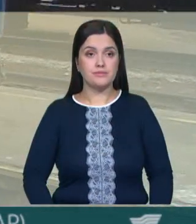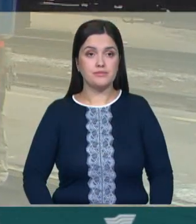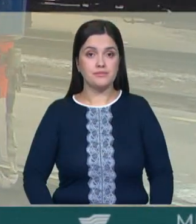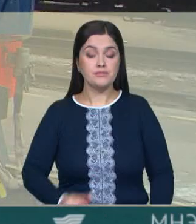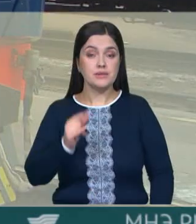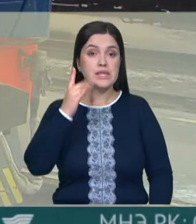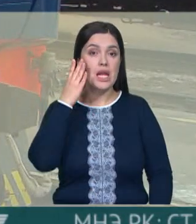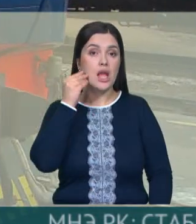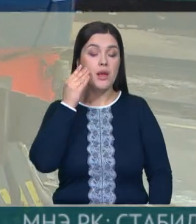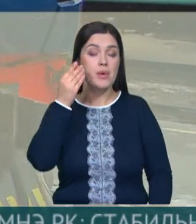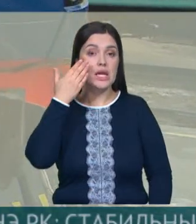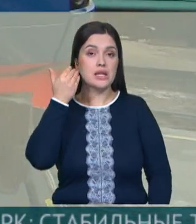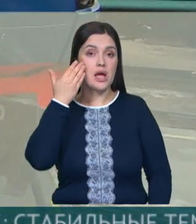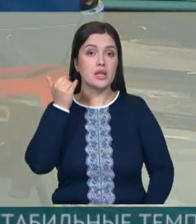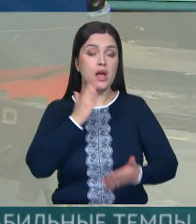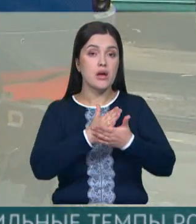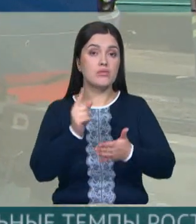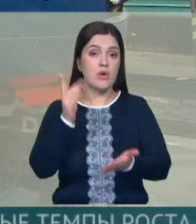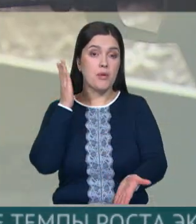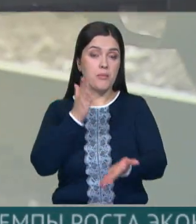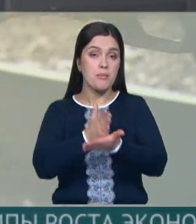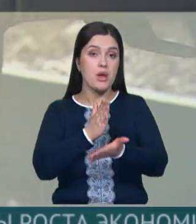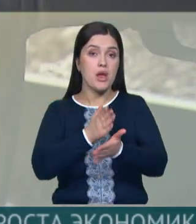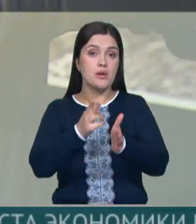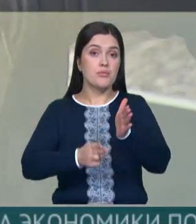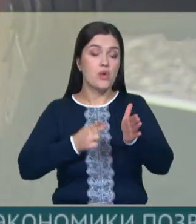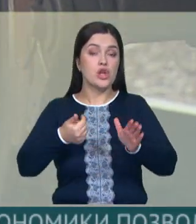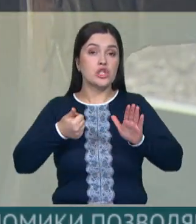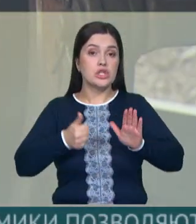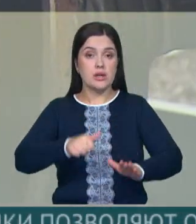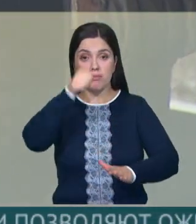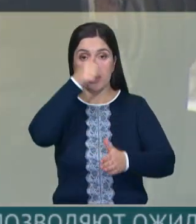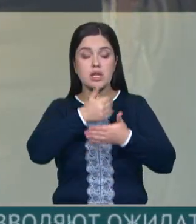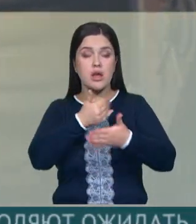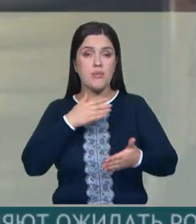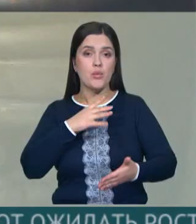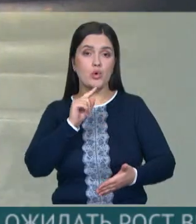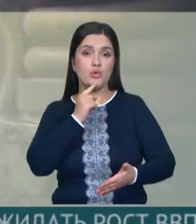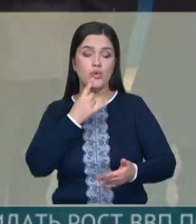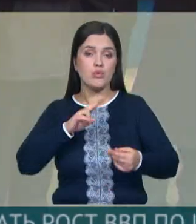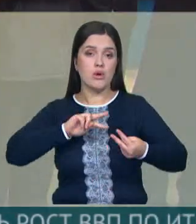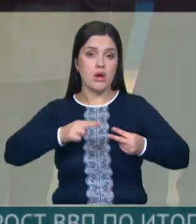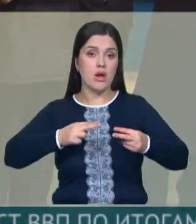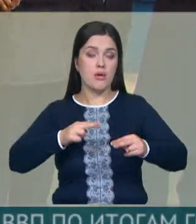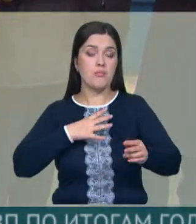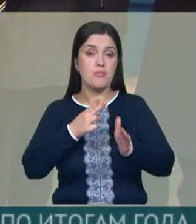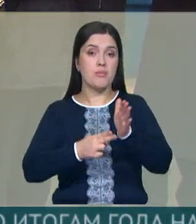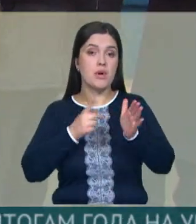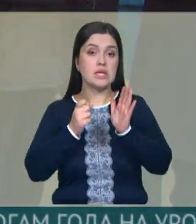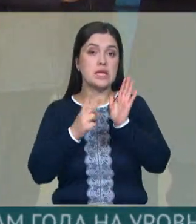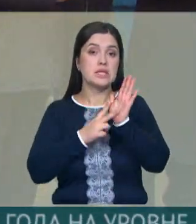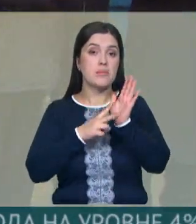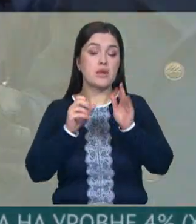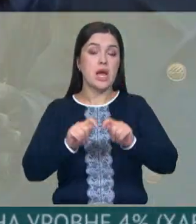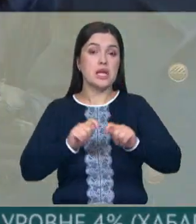Из Алматы в Казань на поезде без пересадок. Еще полгода назад это казалось невозможным. За последние 7 лет в столицу Татарстана открылось